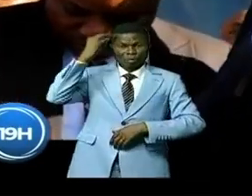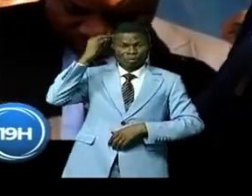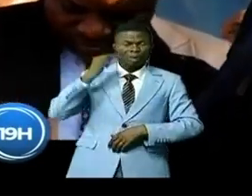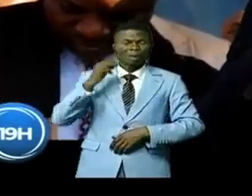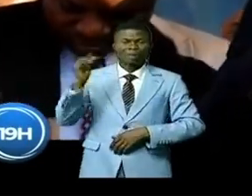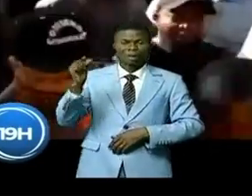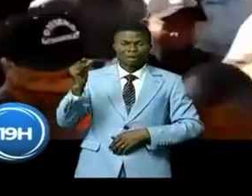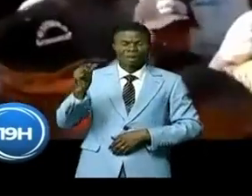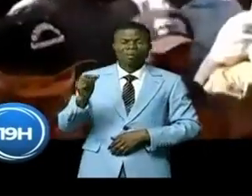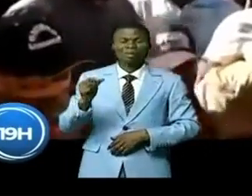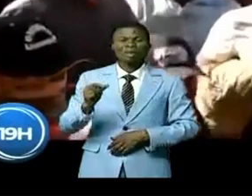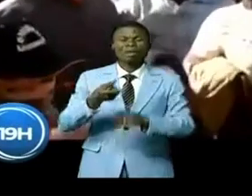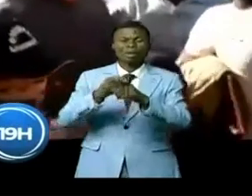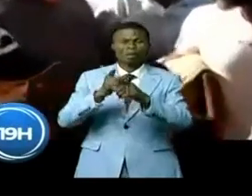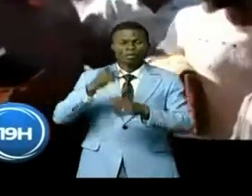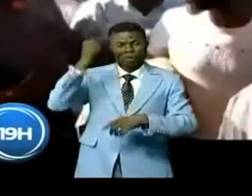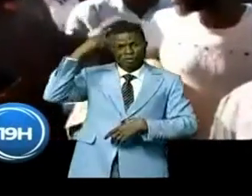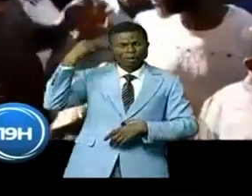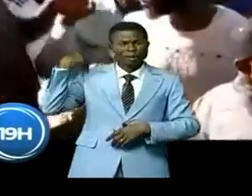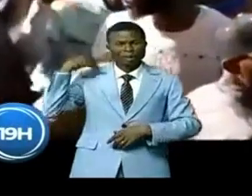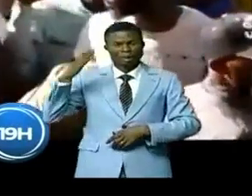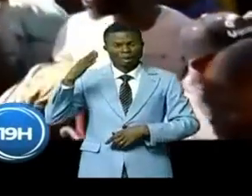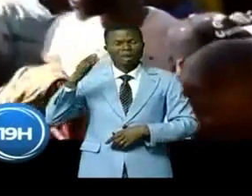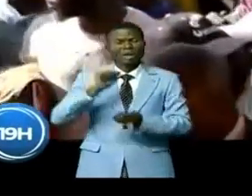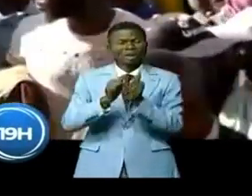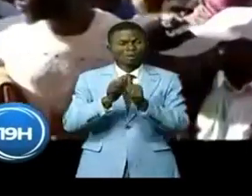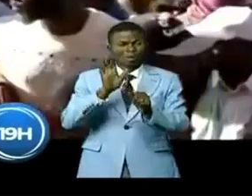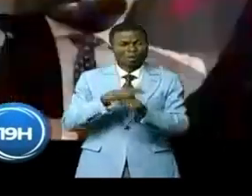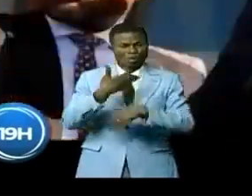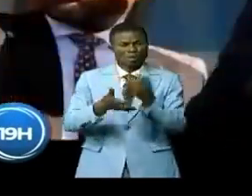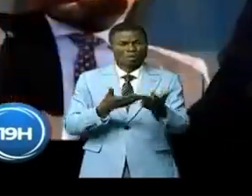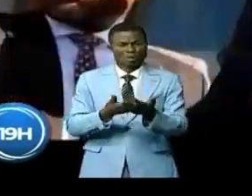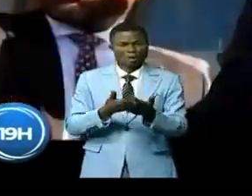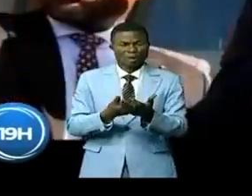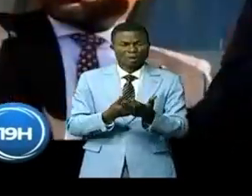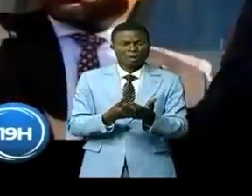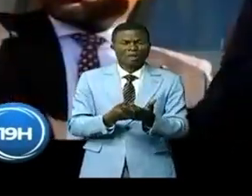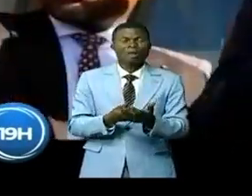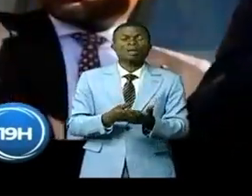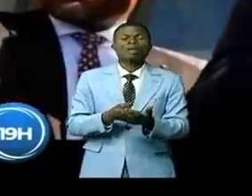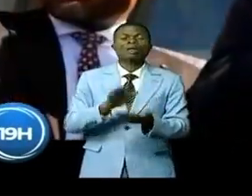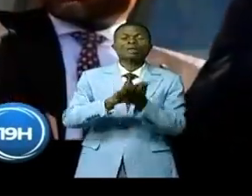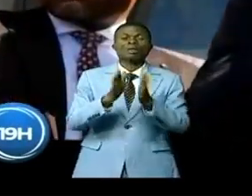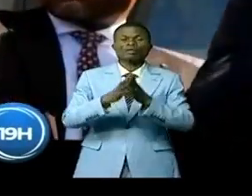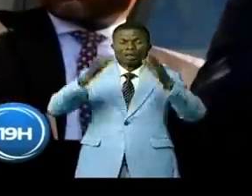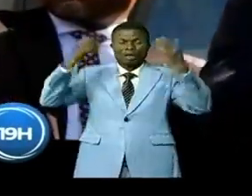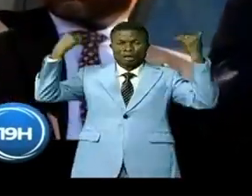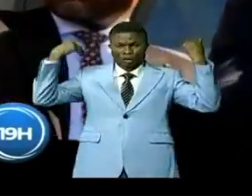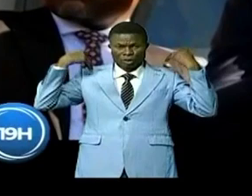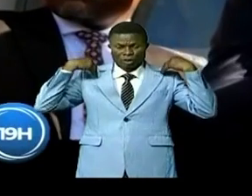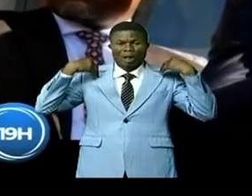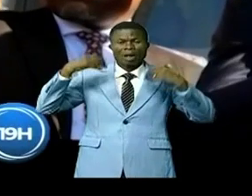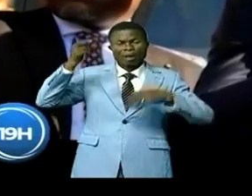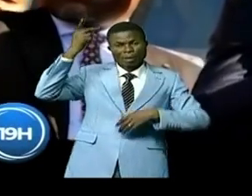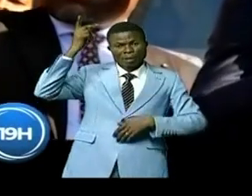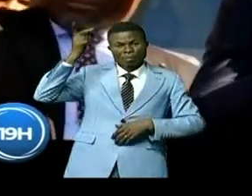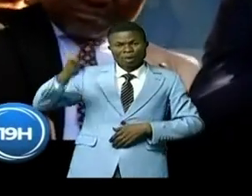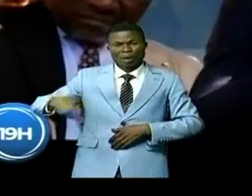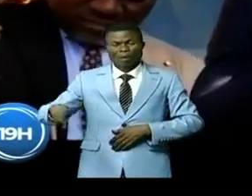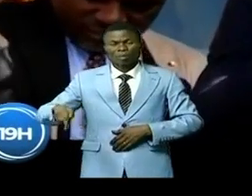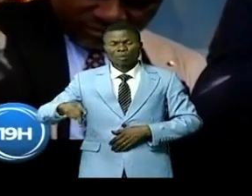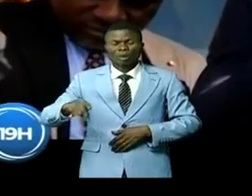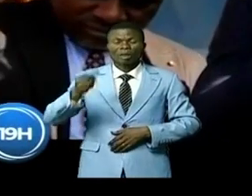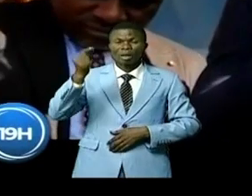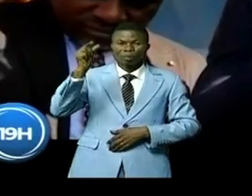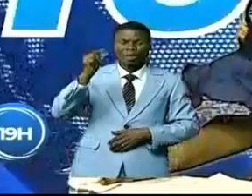de l'État. Jacques Kaoumba a beaucoup de défis à relever. Son avènement à la tête du ministère provincial des Mines a été chaleureusement accueilli.